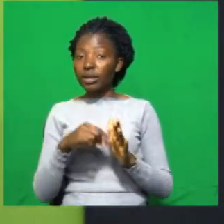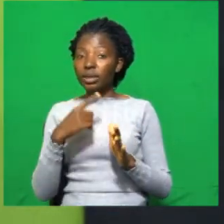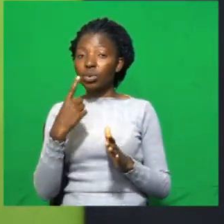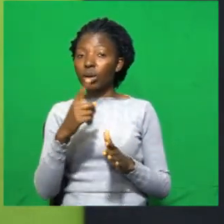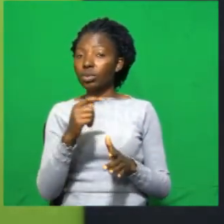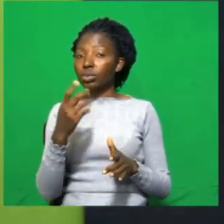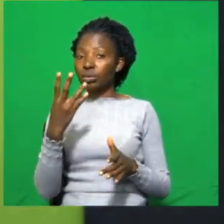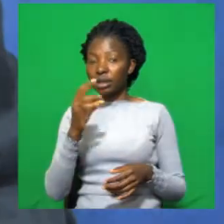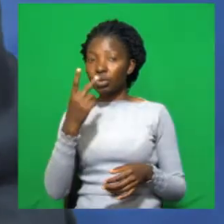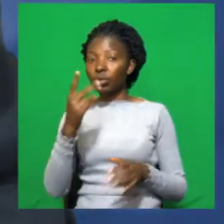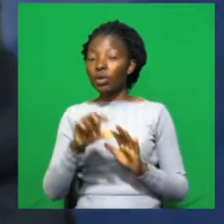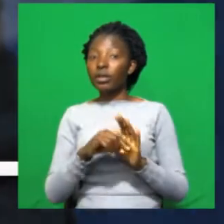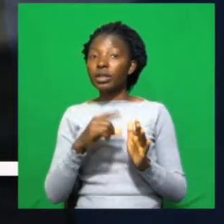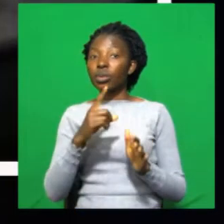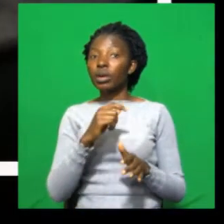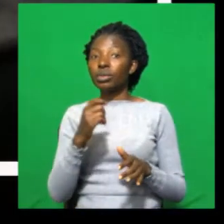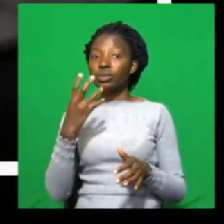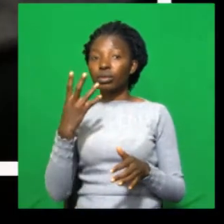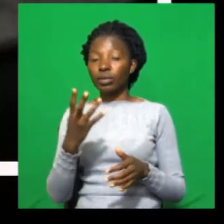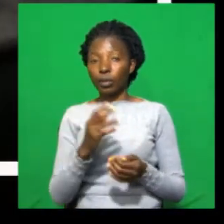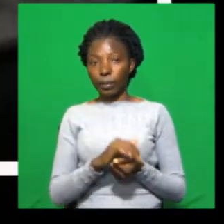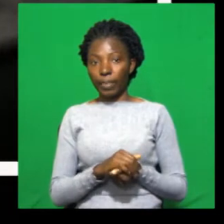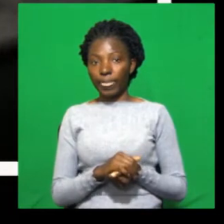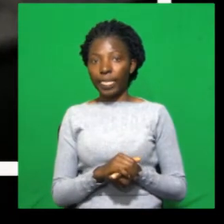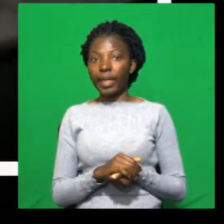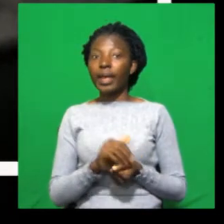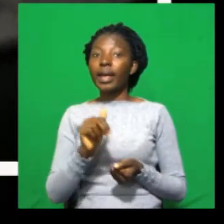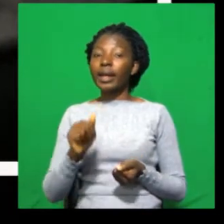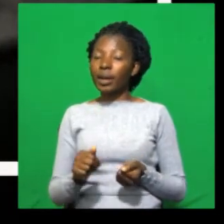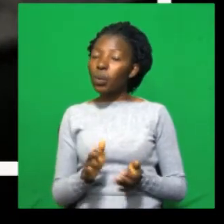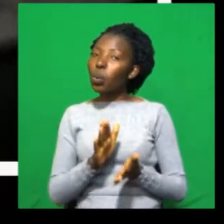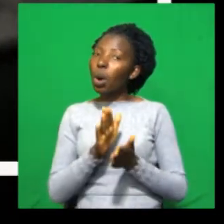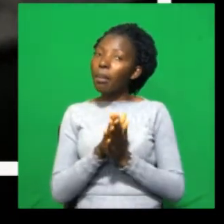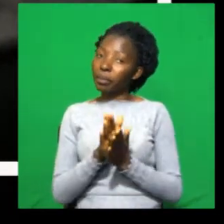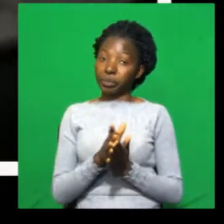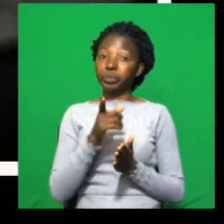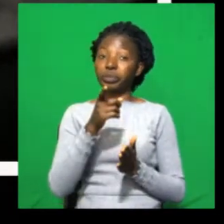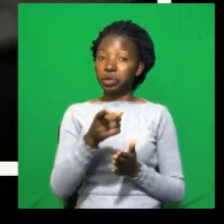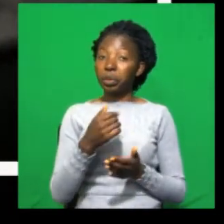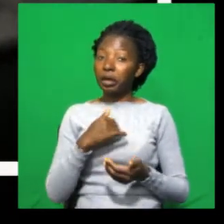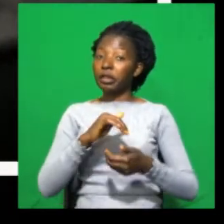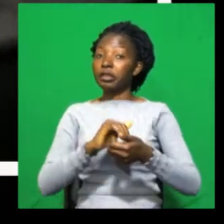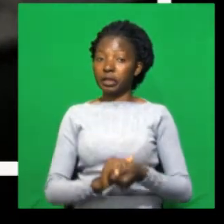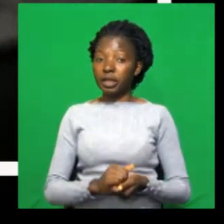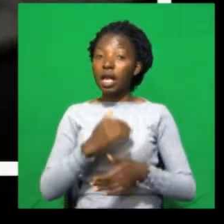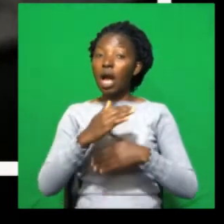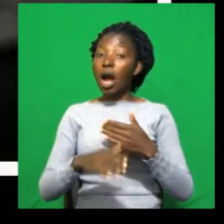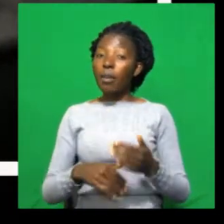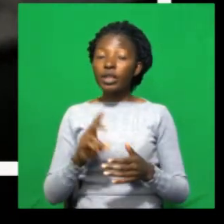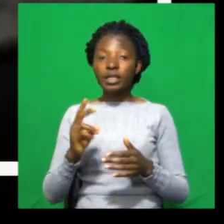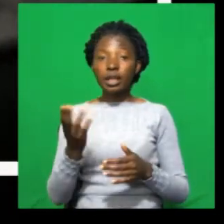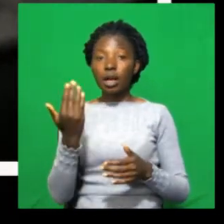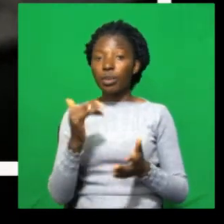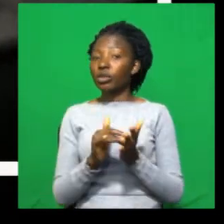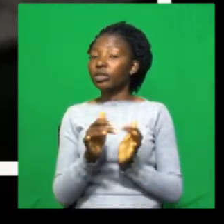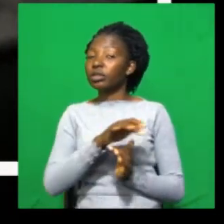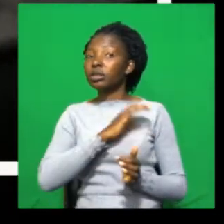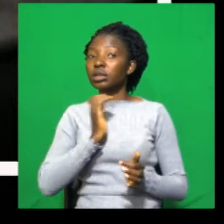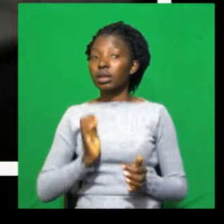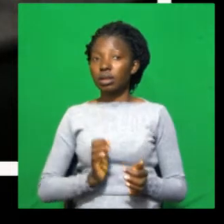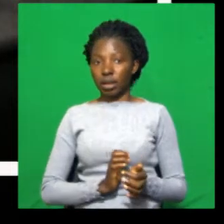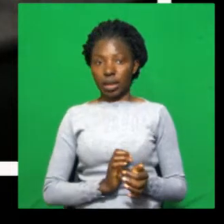1 to 4. Chapter 2 verse 1. Zvino tinokumbira kwamuri hama dzangu, pamusoro pokuuya kwaShe wedu Jesu